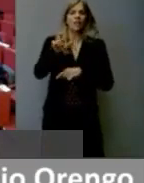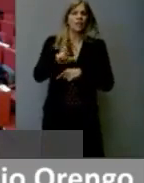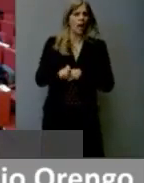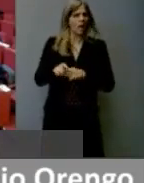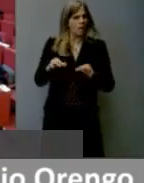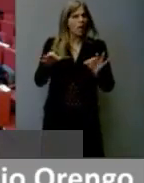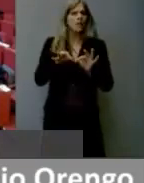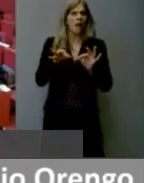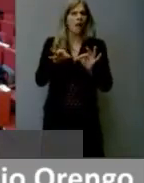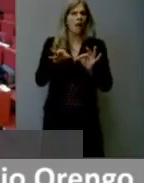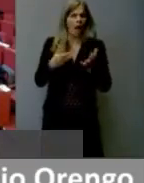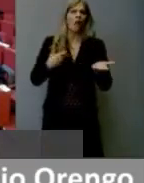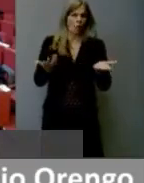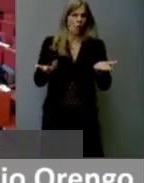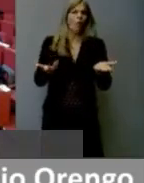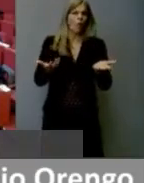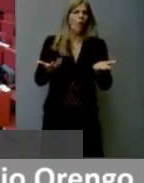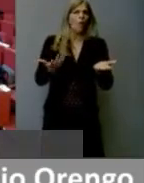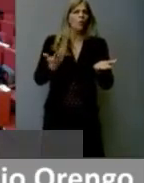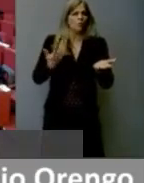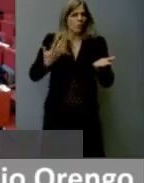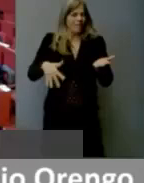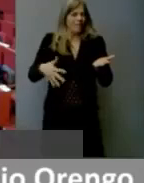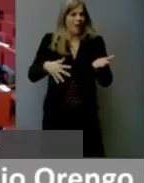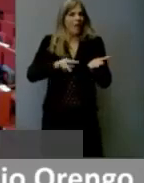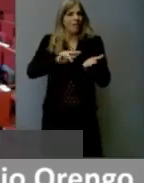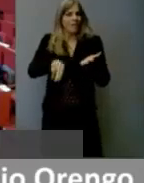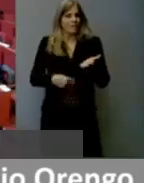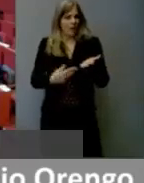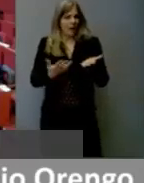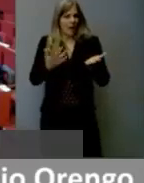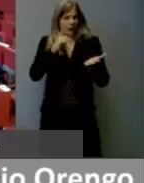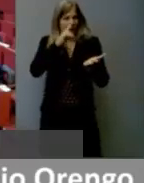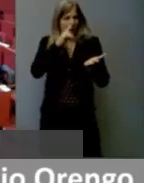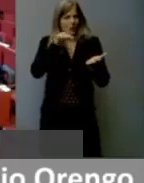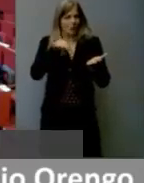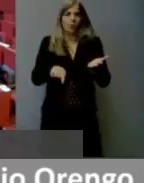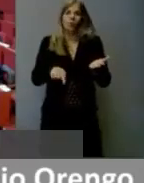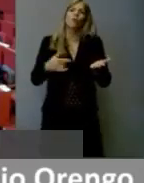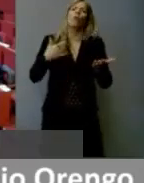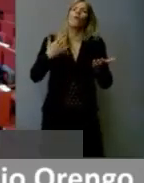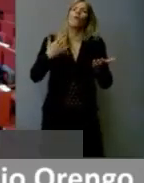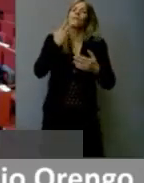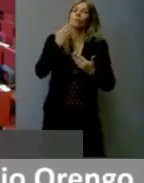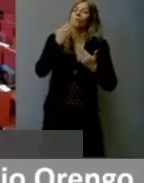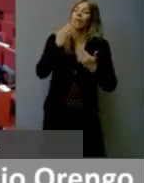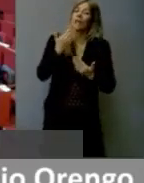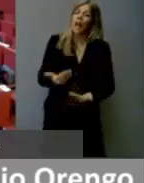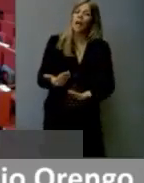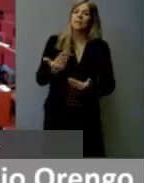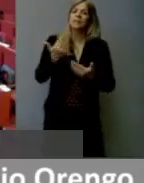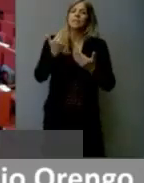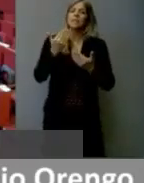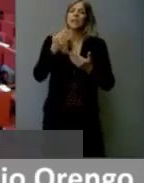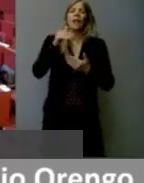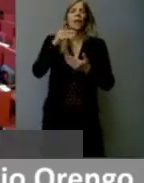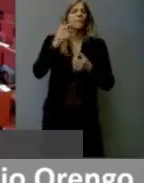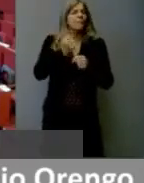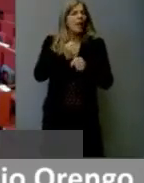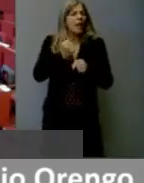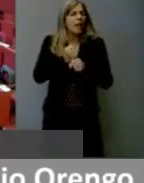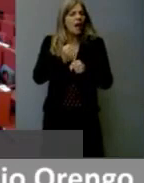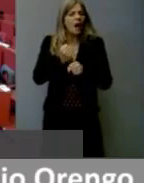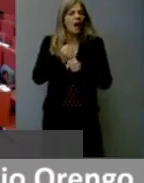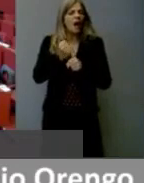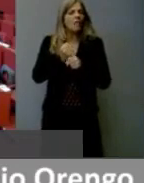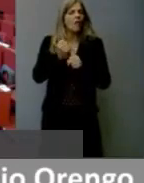ma anche sottoscritta, e per questo ringrazio anche il lavoro assiduo e anche preliminare